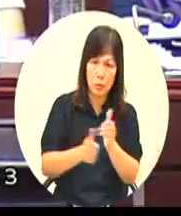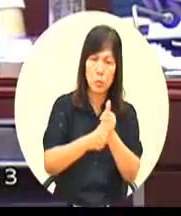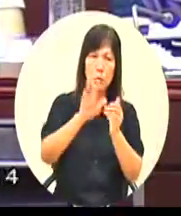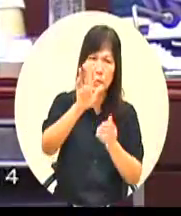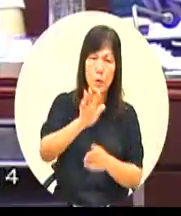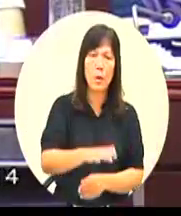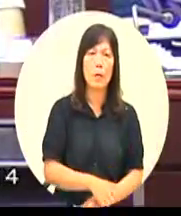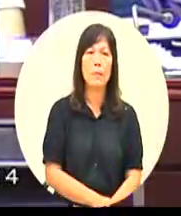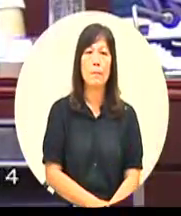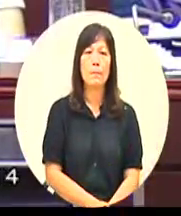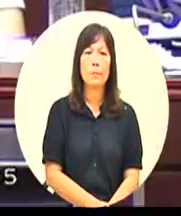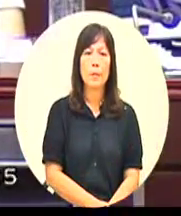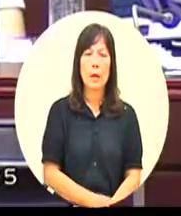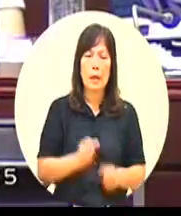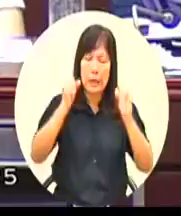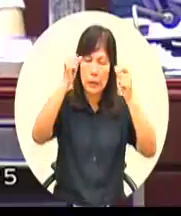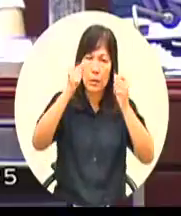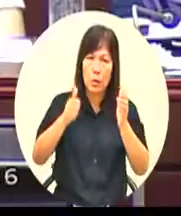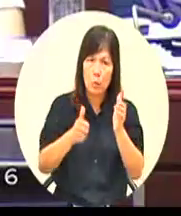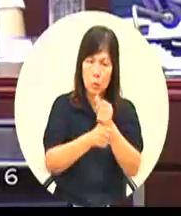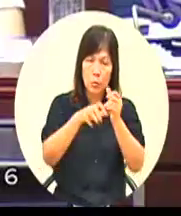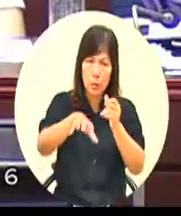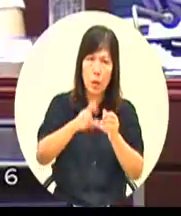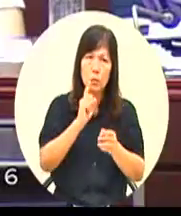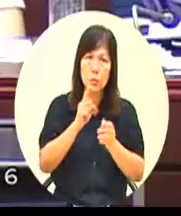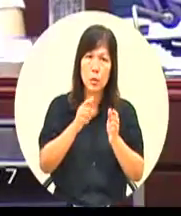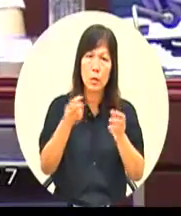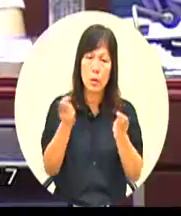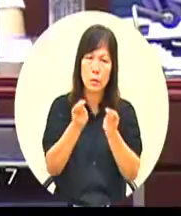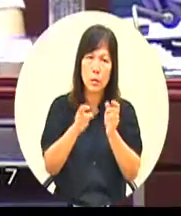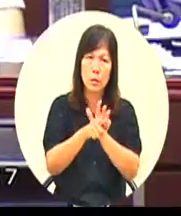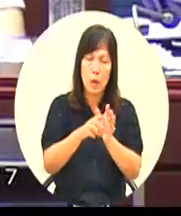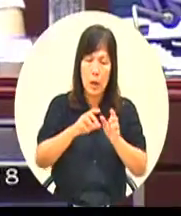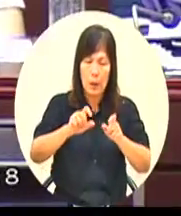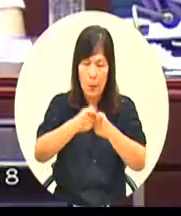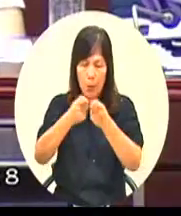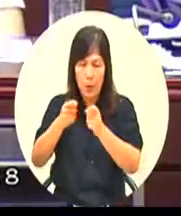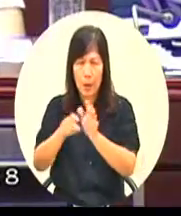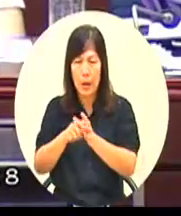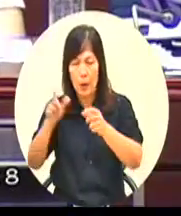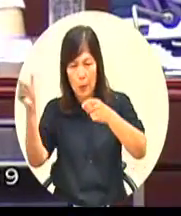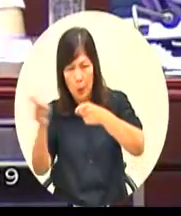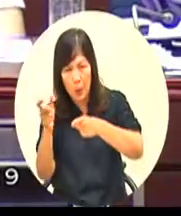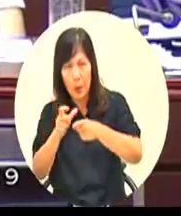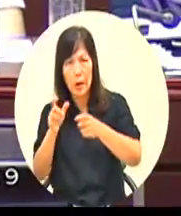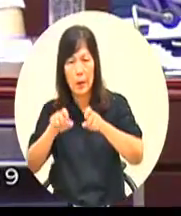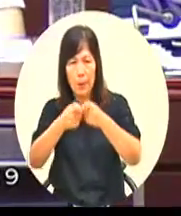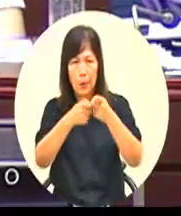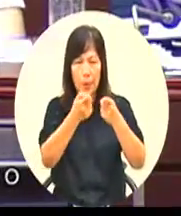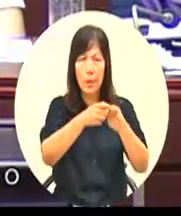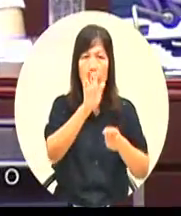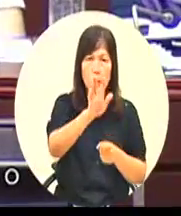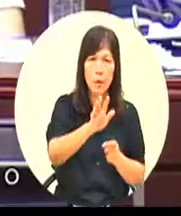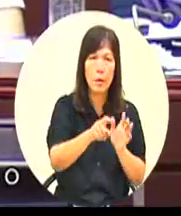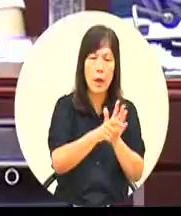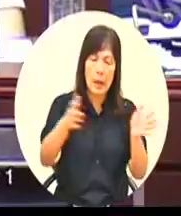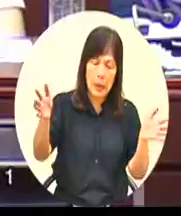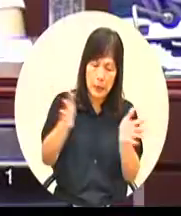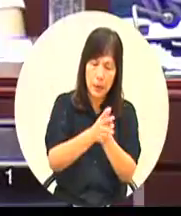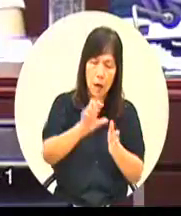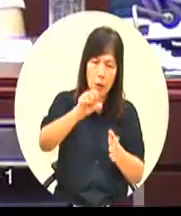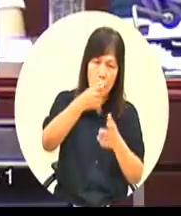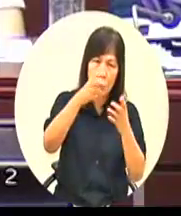哦、那这个体育署目前来讲刚刚提到的损坏加上台风的风灾损害等等大概是